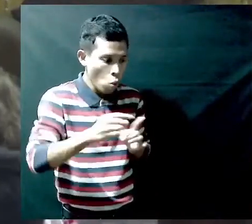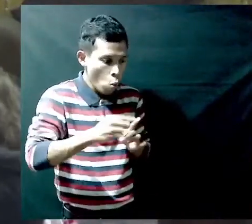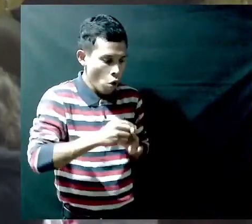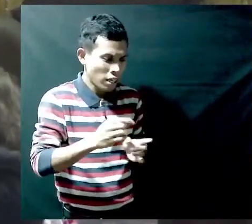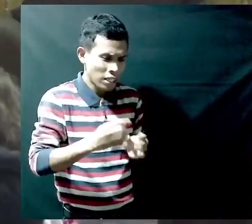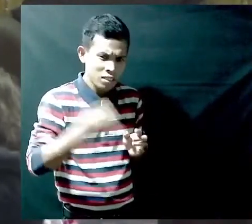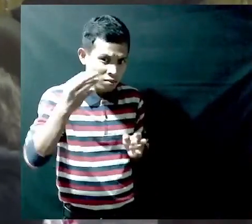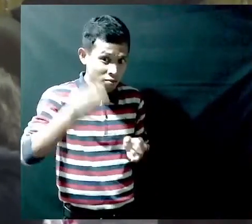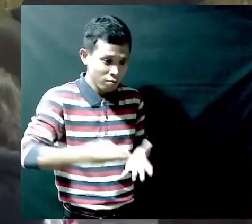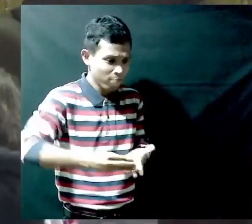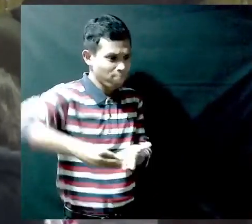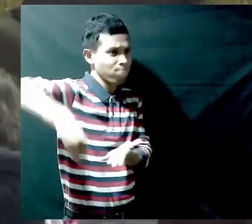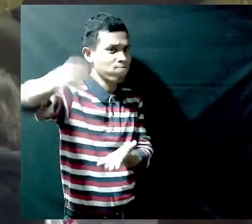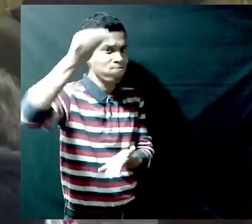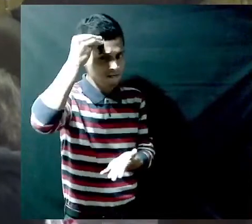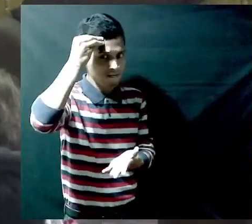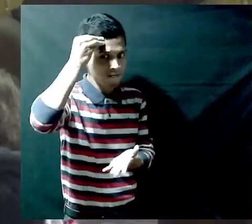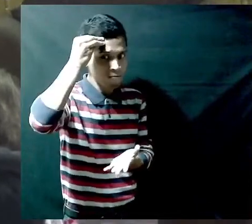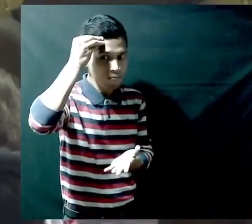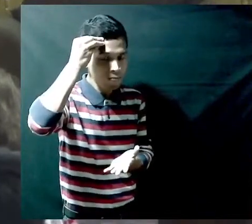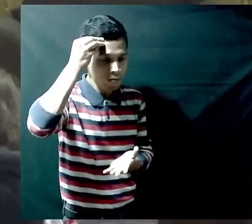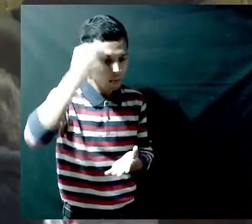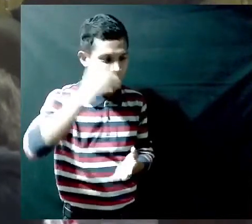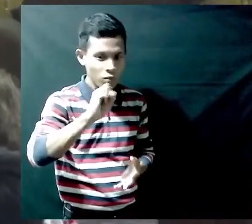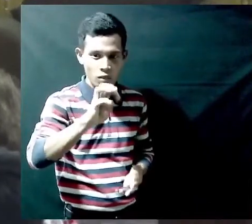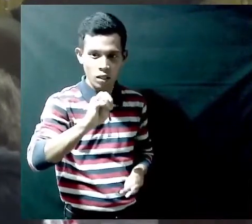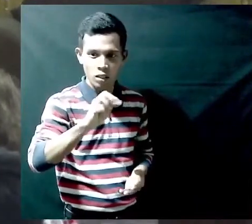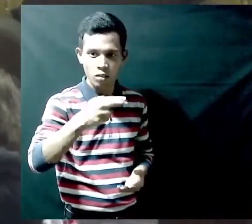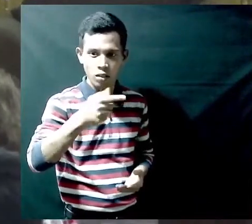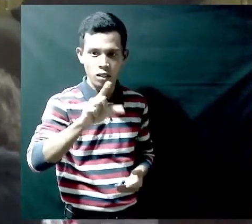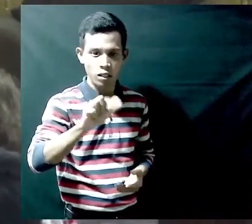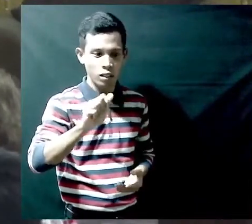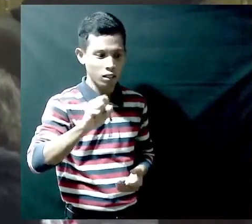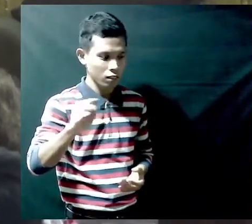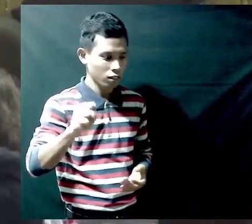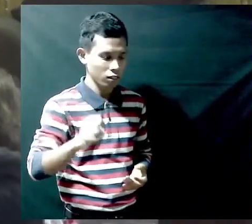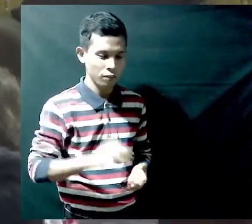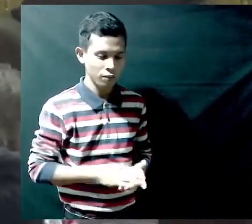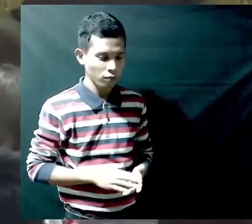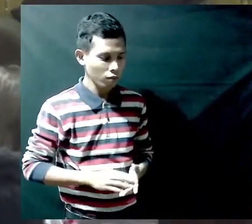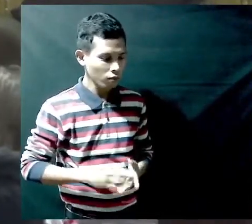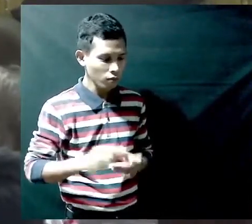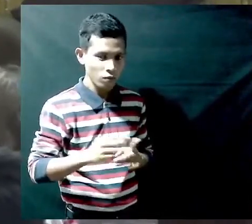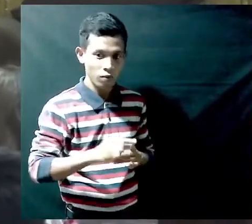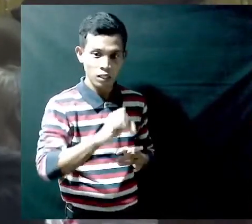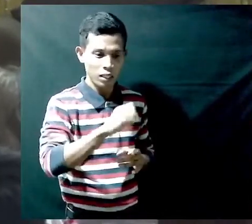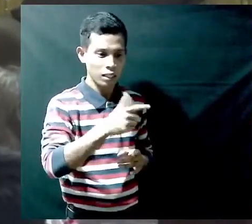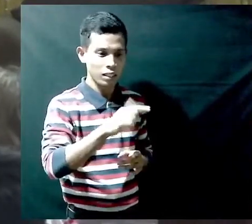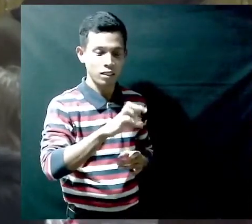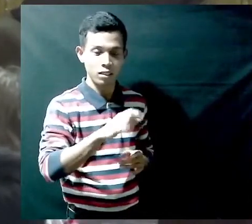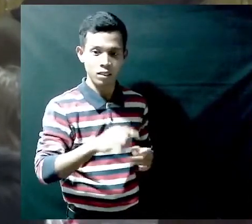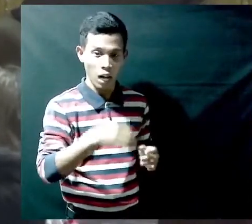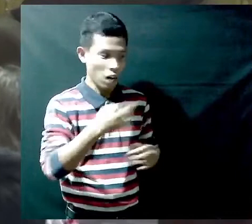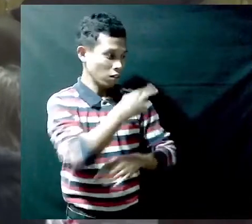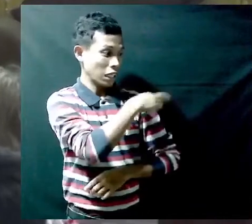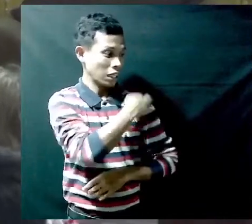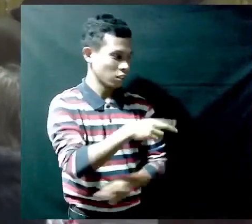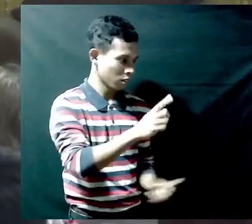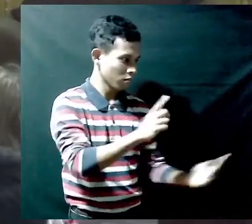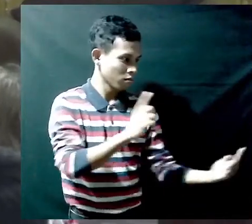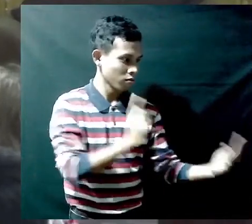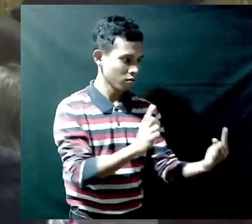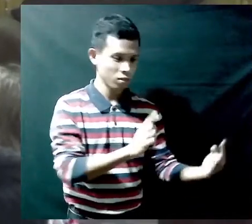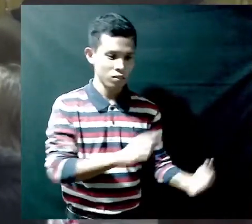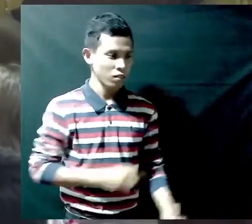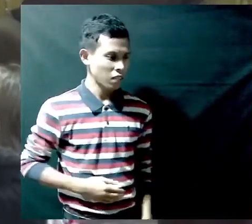isip ko. Ang ganda! Ito word niya, no? Sabi niya doon sa iglesia ni Kristong rapper, hayaan